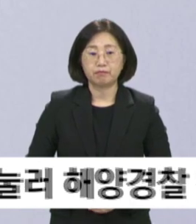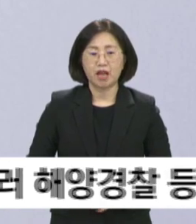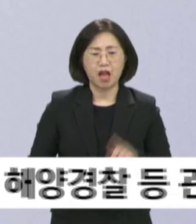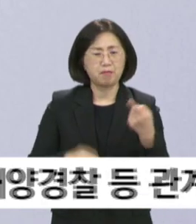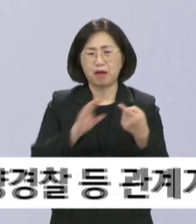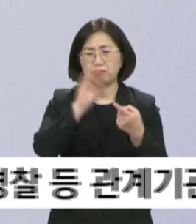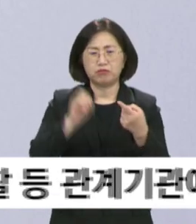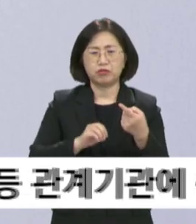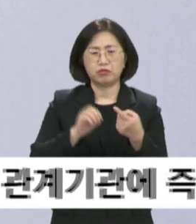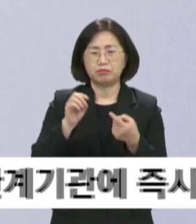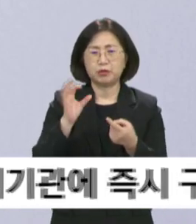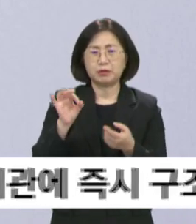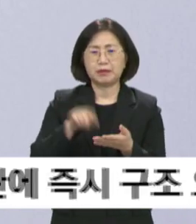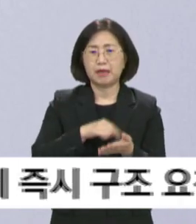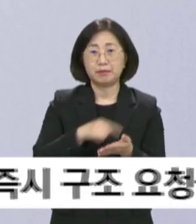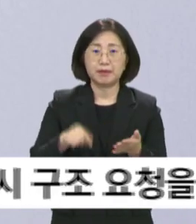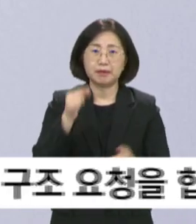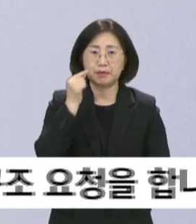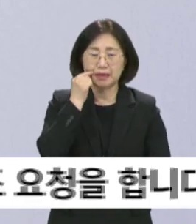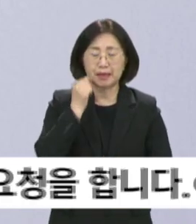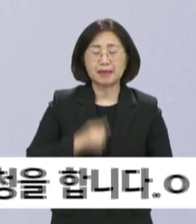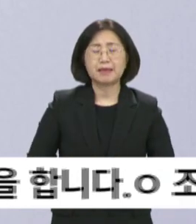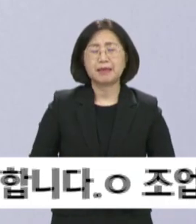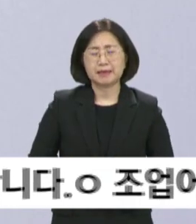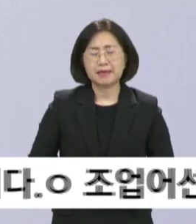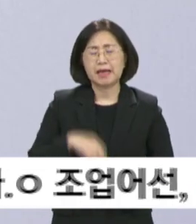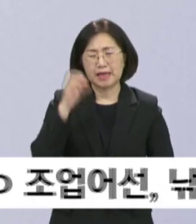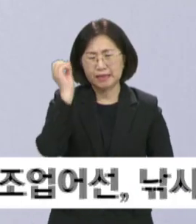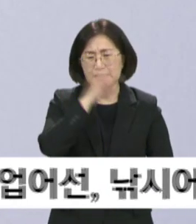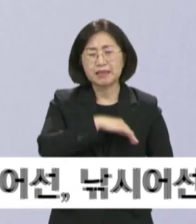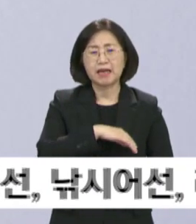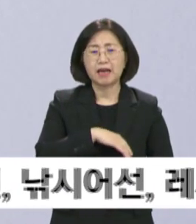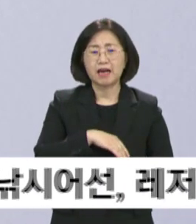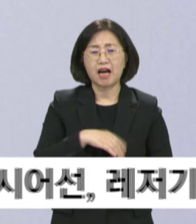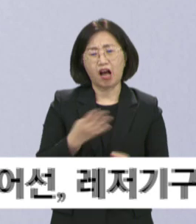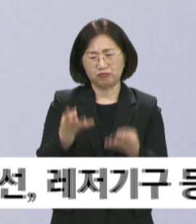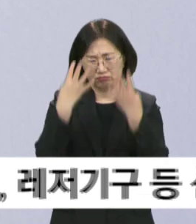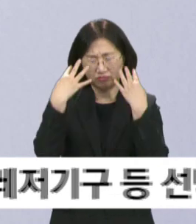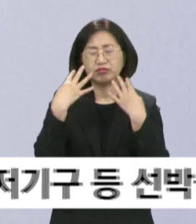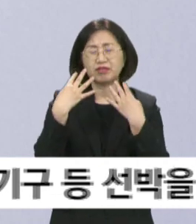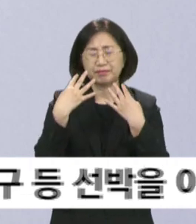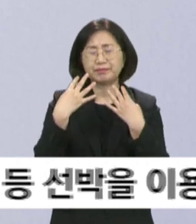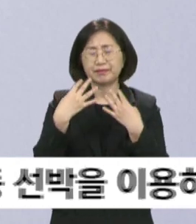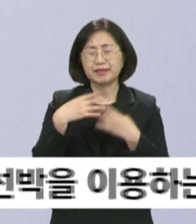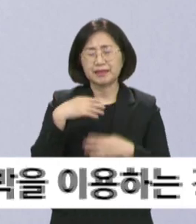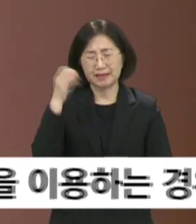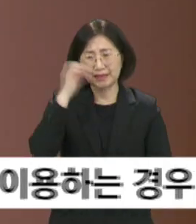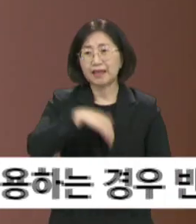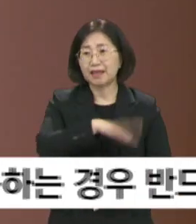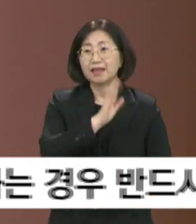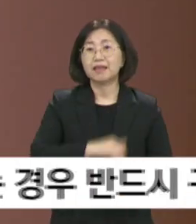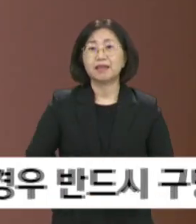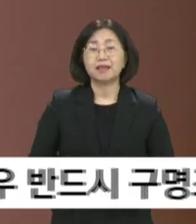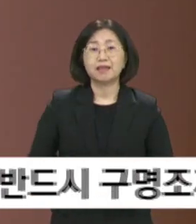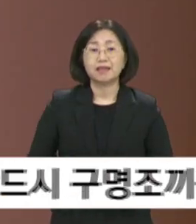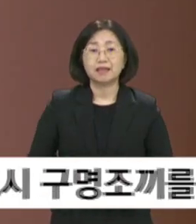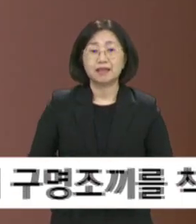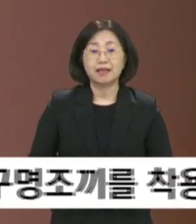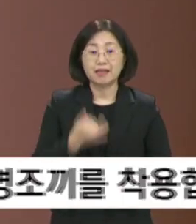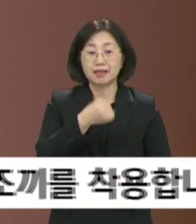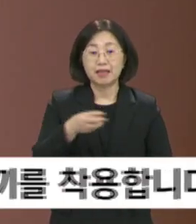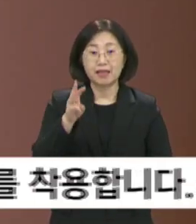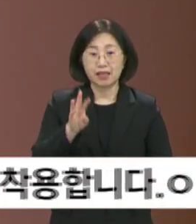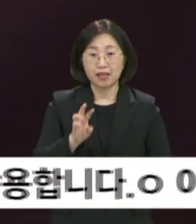완불, 돈을 완전히 갚지 못하겠다. 의욕도 없는데 구치소 가는 걸로 죗값을 받겠다. 세종의 한